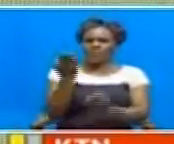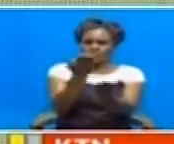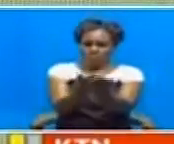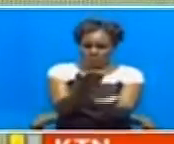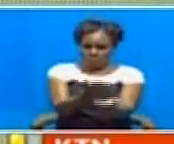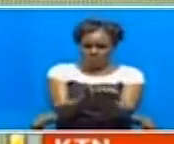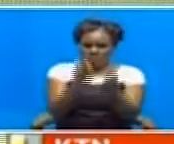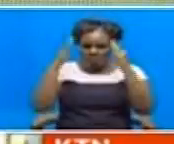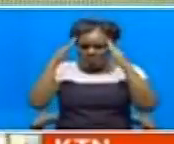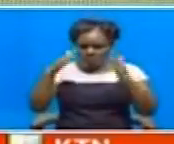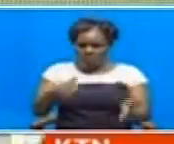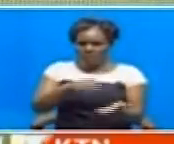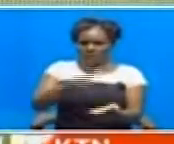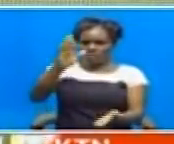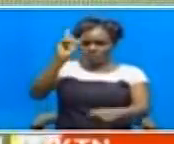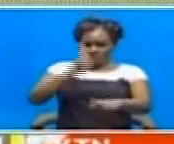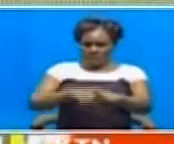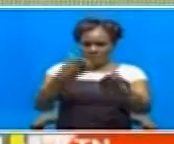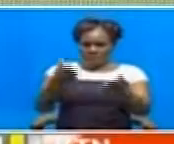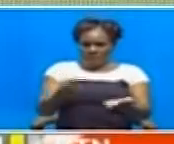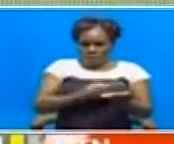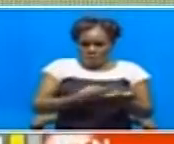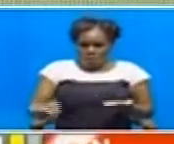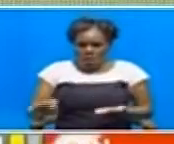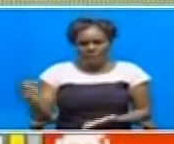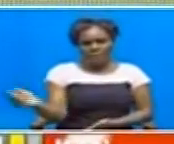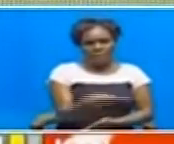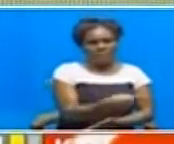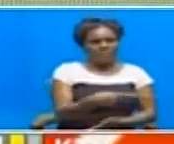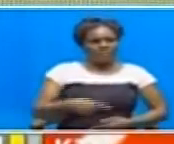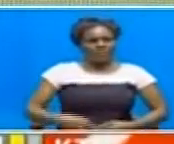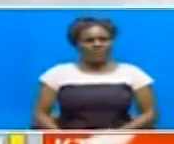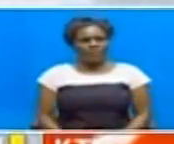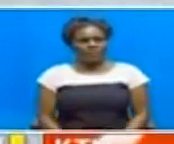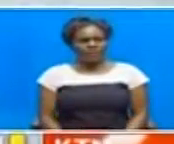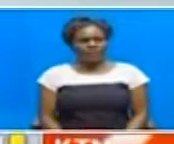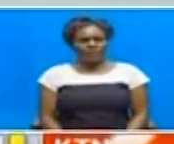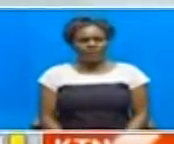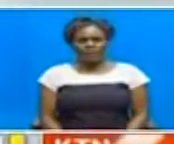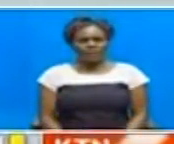limependekezwa liangaziwe zaidi, hasa wakati huu wa mwezi mtukufu wa Ramadhan.